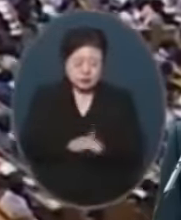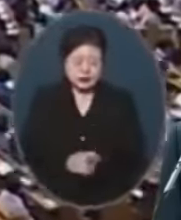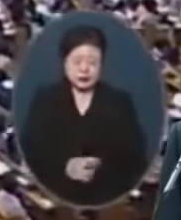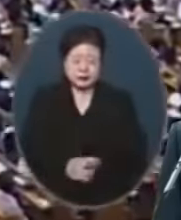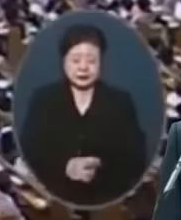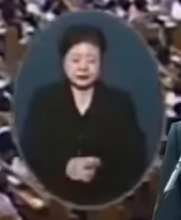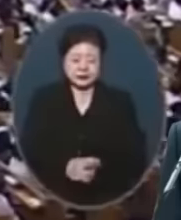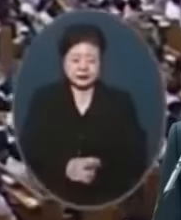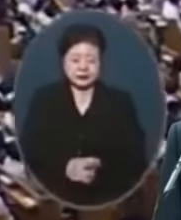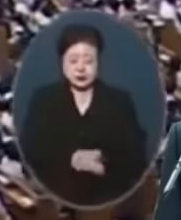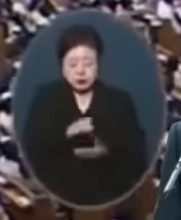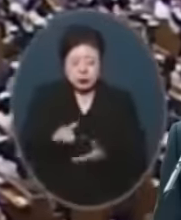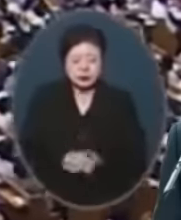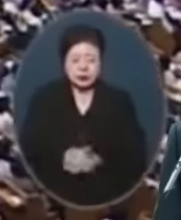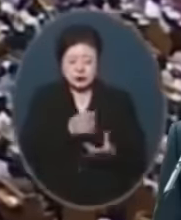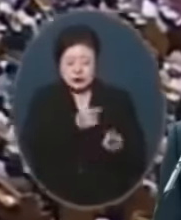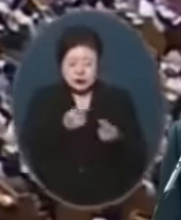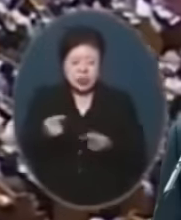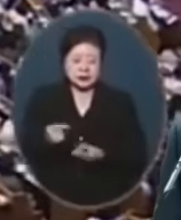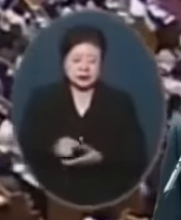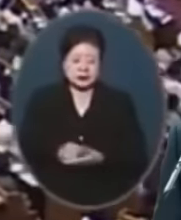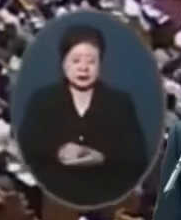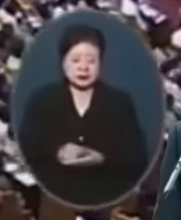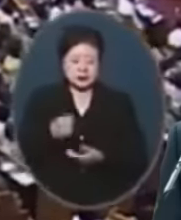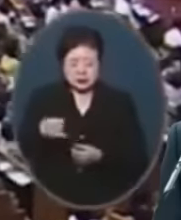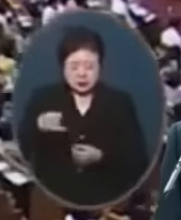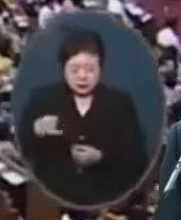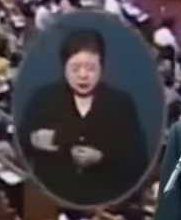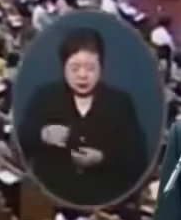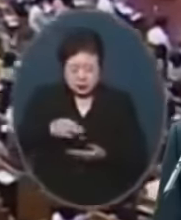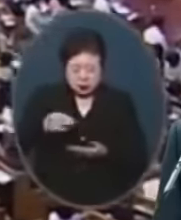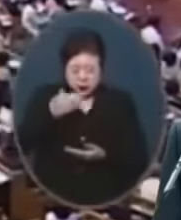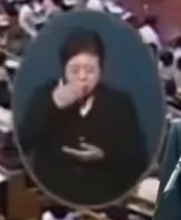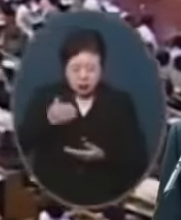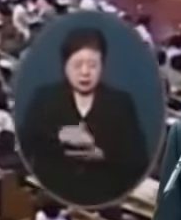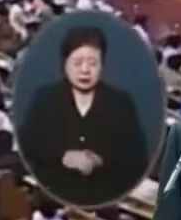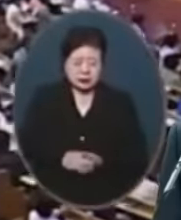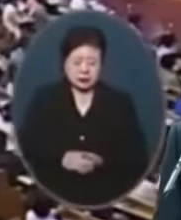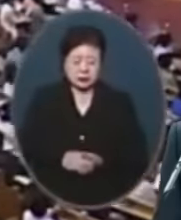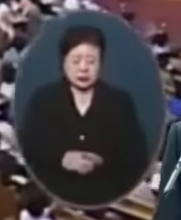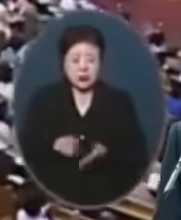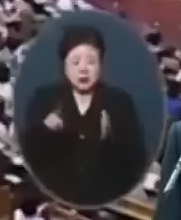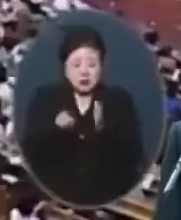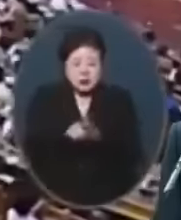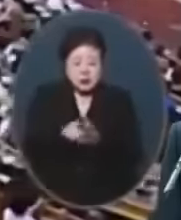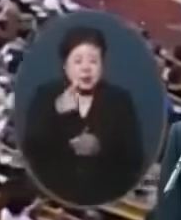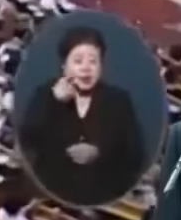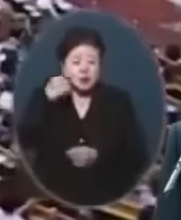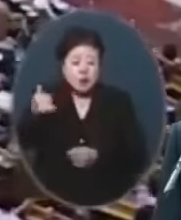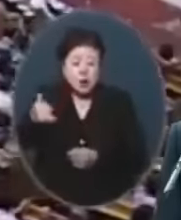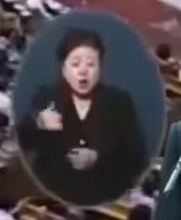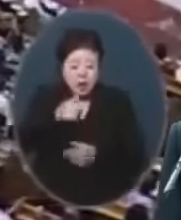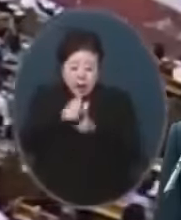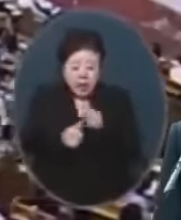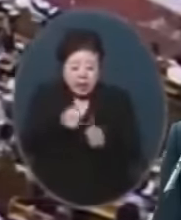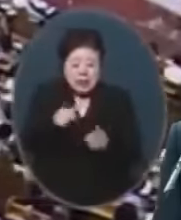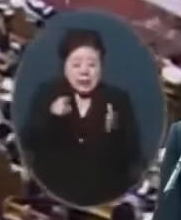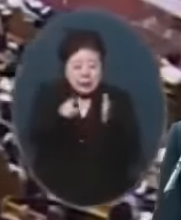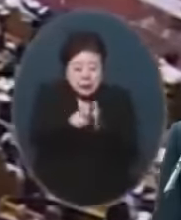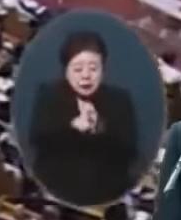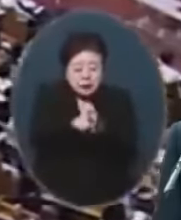것입니다. 우리는 이러한 권세를 자녀들에게도 사용할 수가 있습니다. 믿음의 부모들이 하나님의